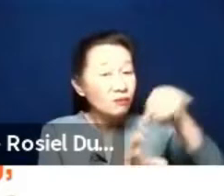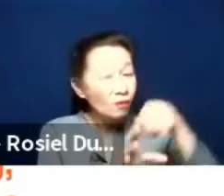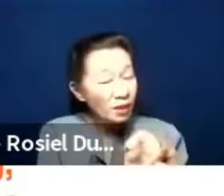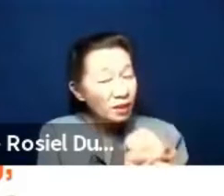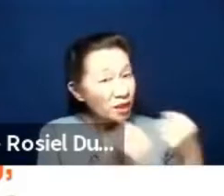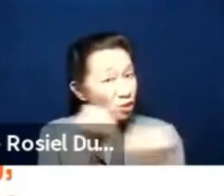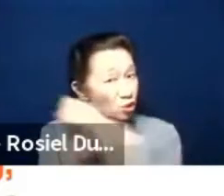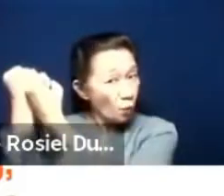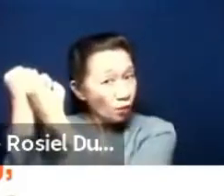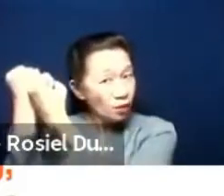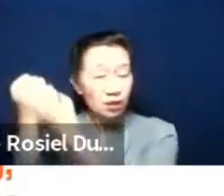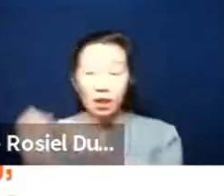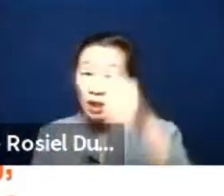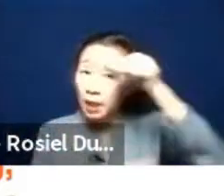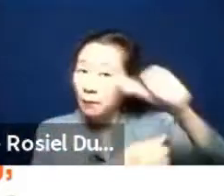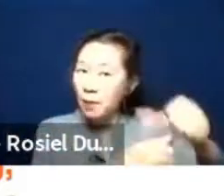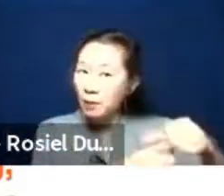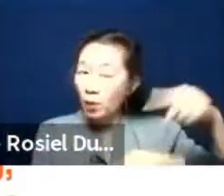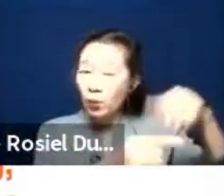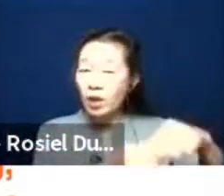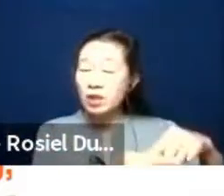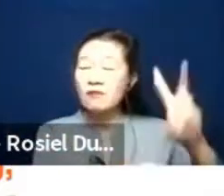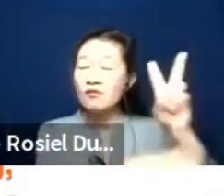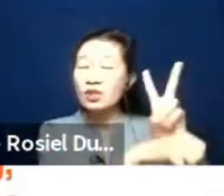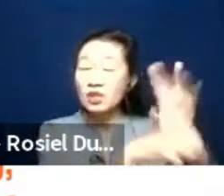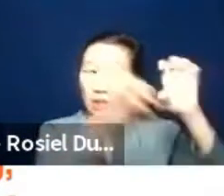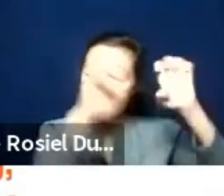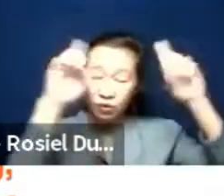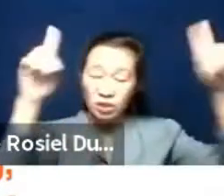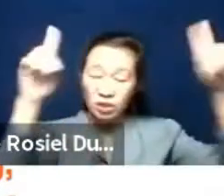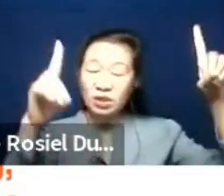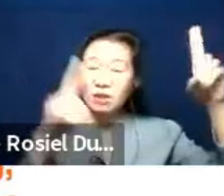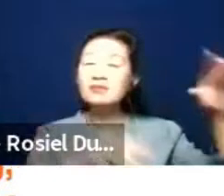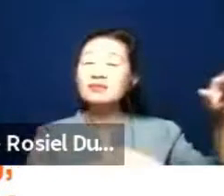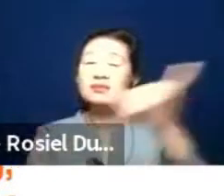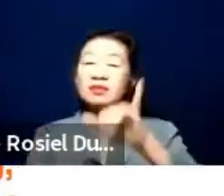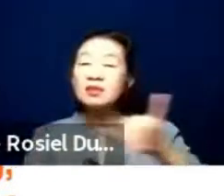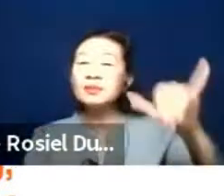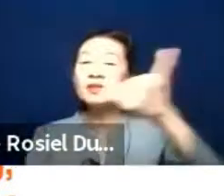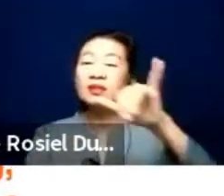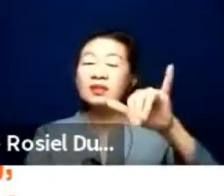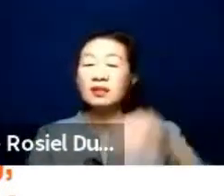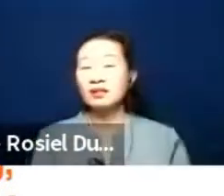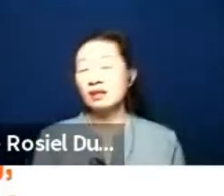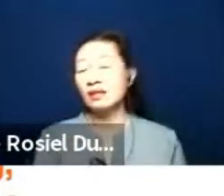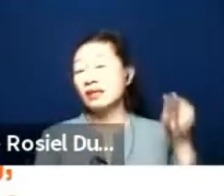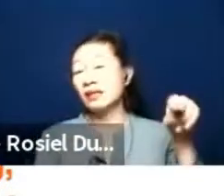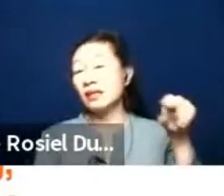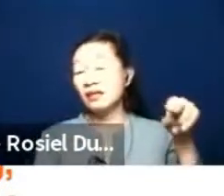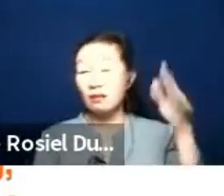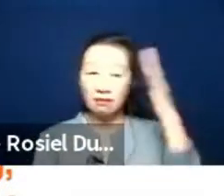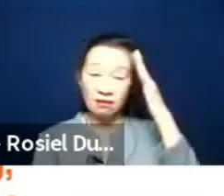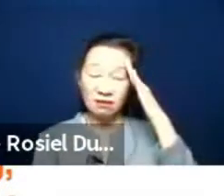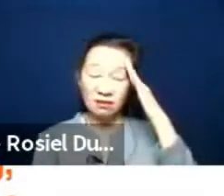No? So, tandaan po natin, pagdating sa vocational education, magkapareho lang na kailangan yung knowledge,